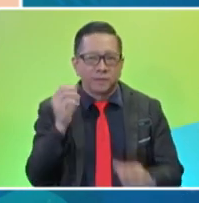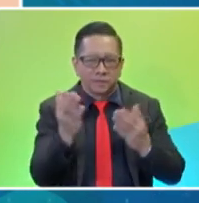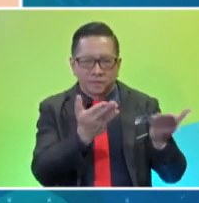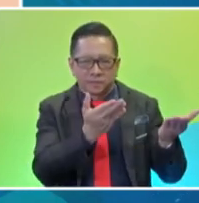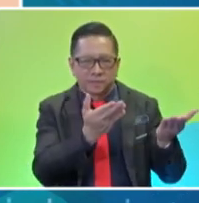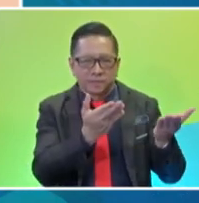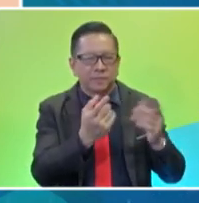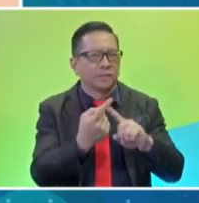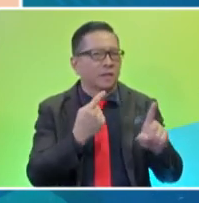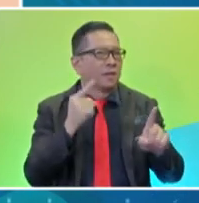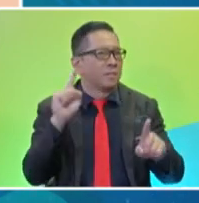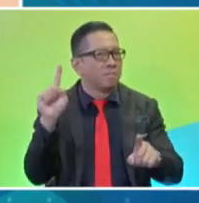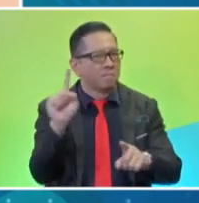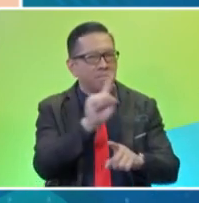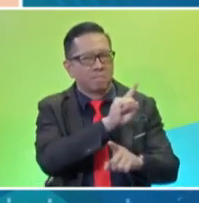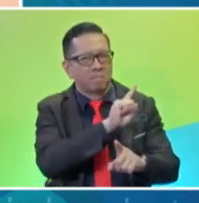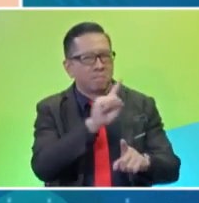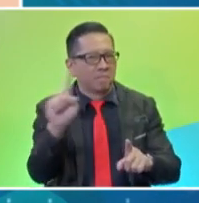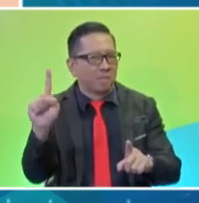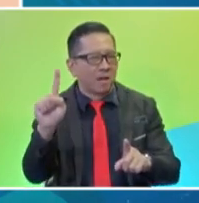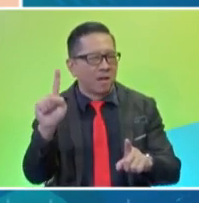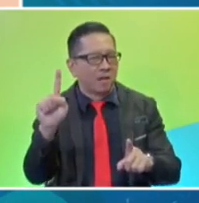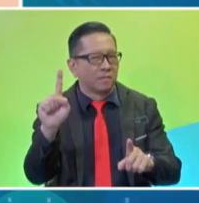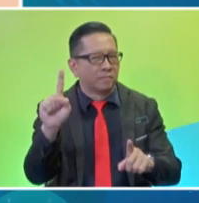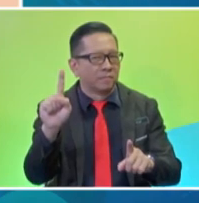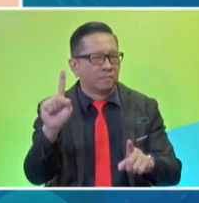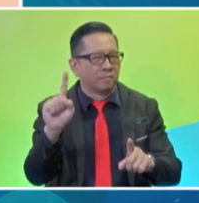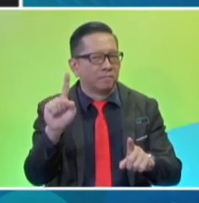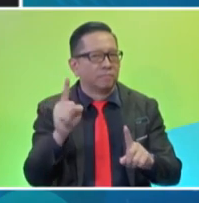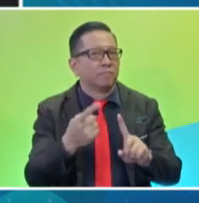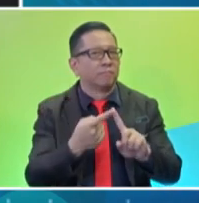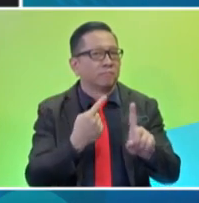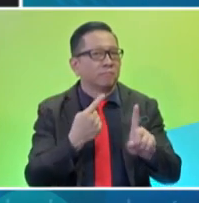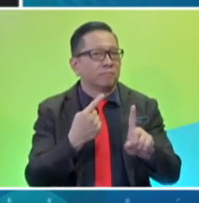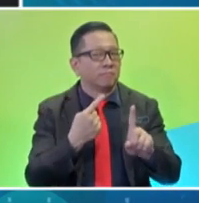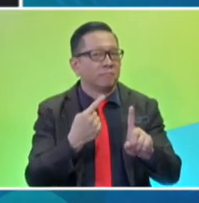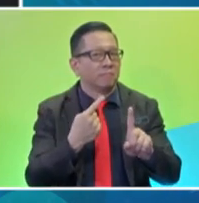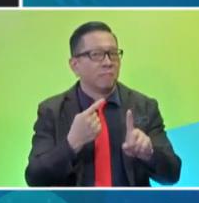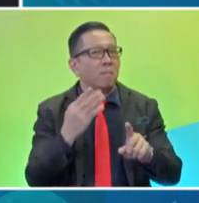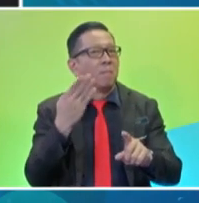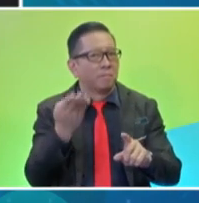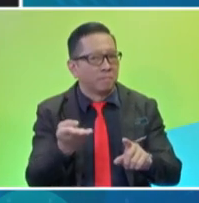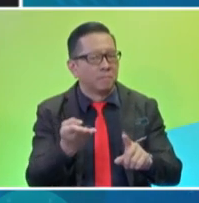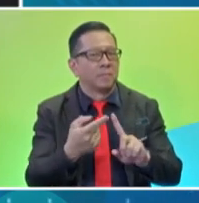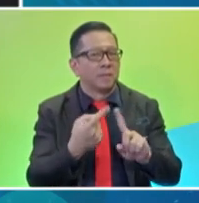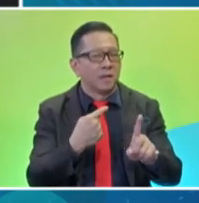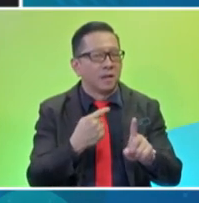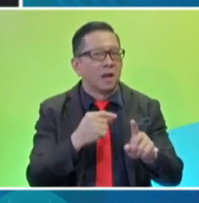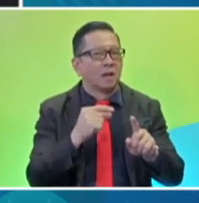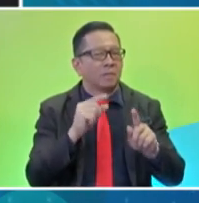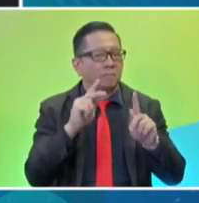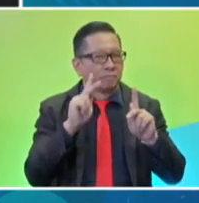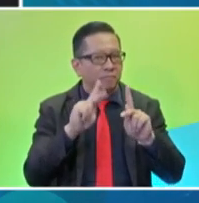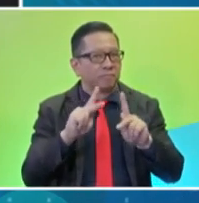dari manakah beliau berasal beliau berasal dari pada Kampung Pulau